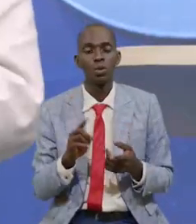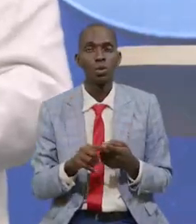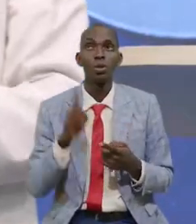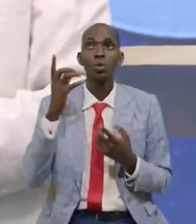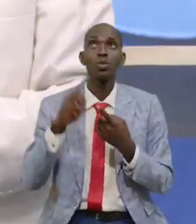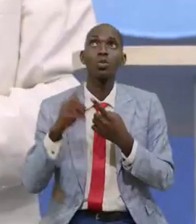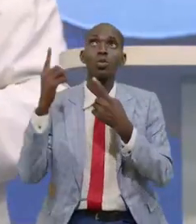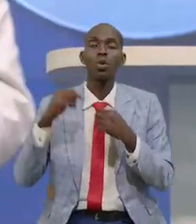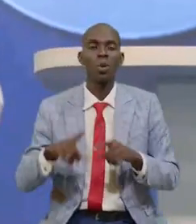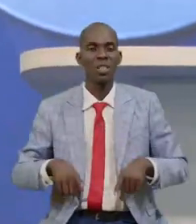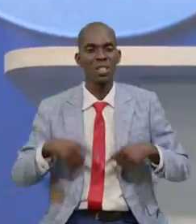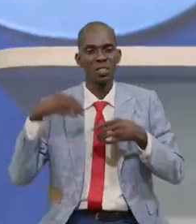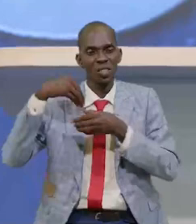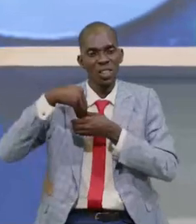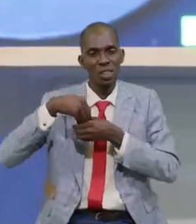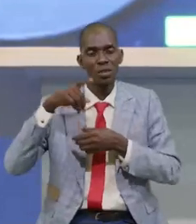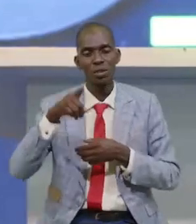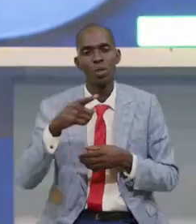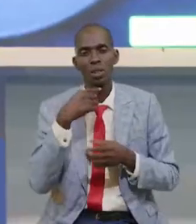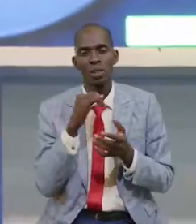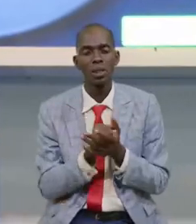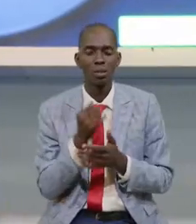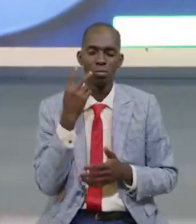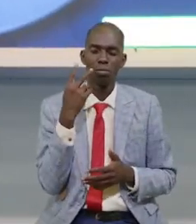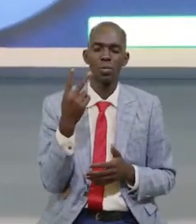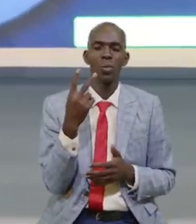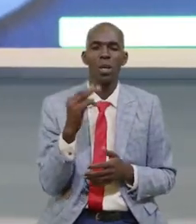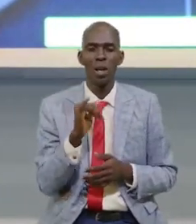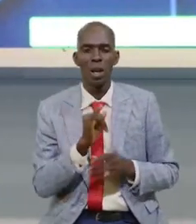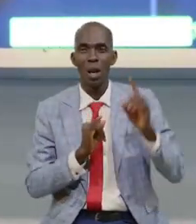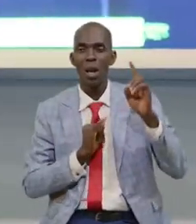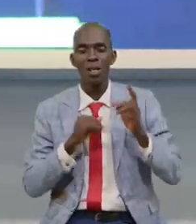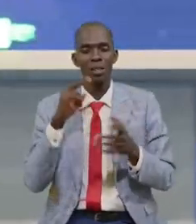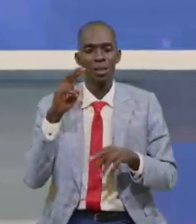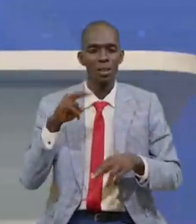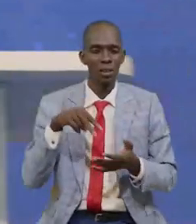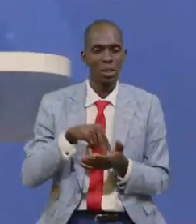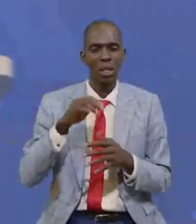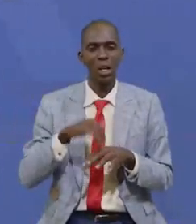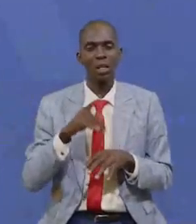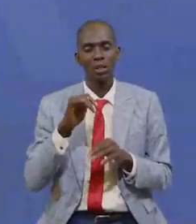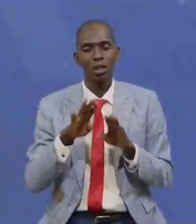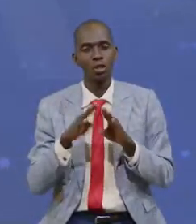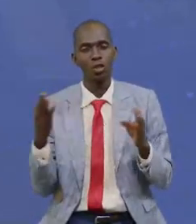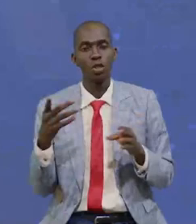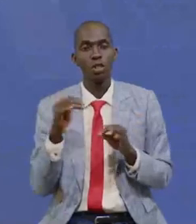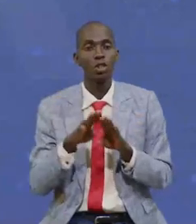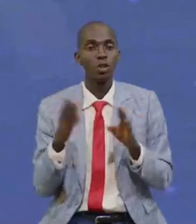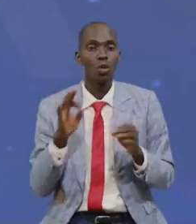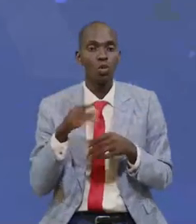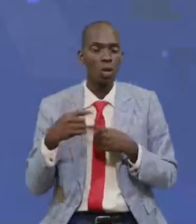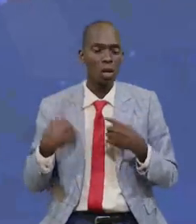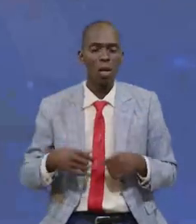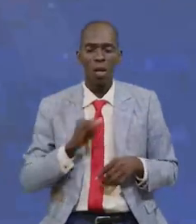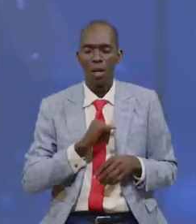de vous, et dit que voici, je me tiens à ta porte, la porte de ton cœur, et je